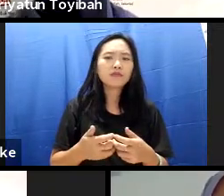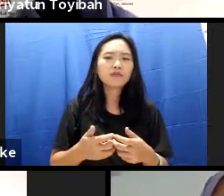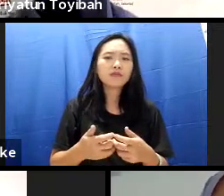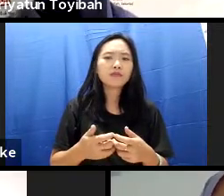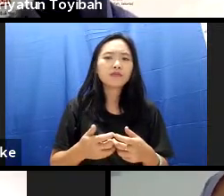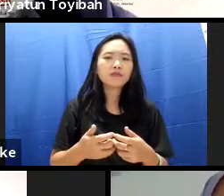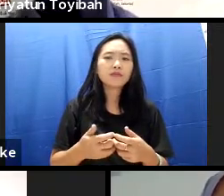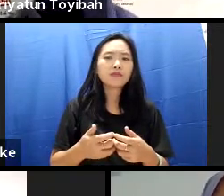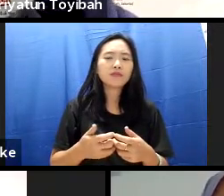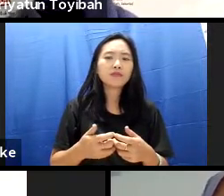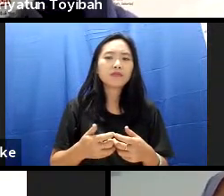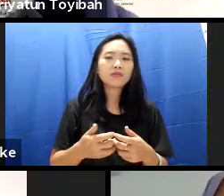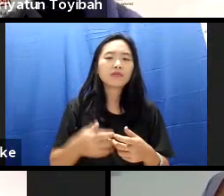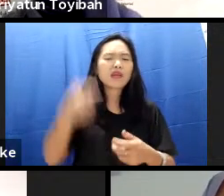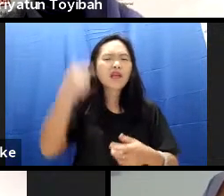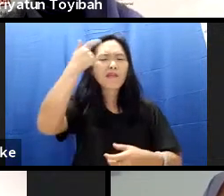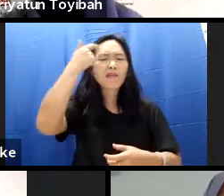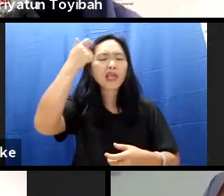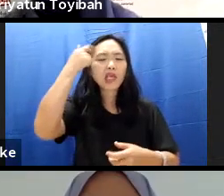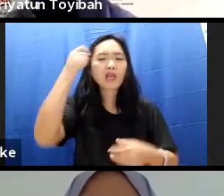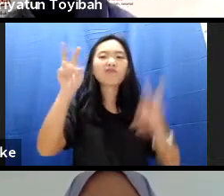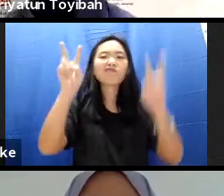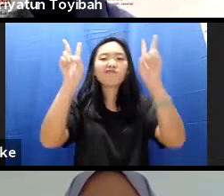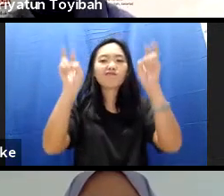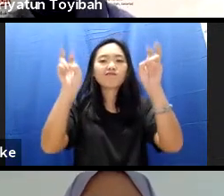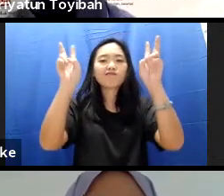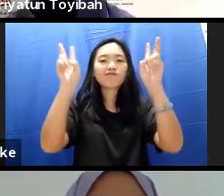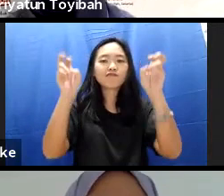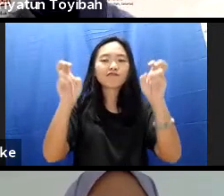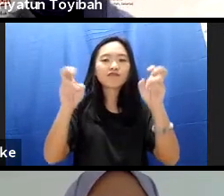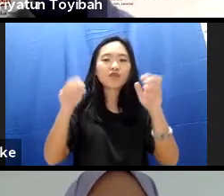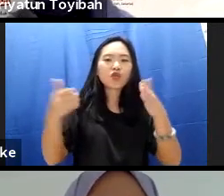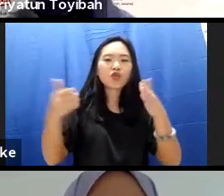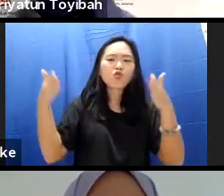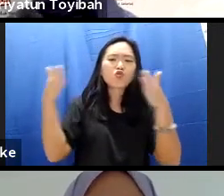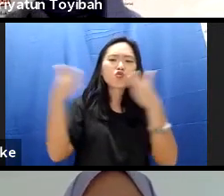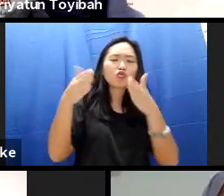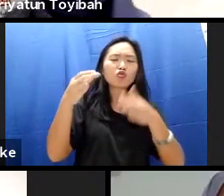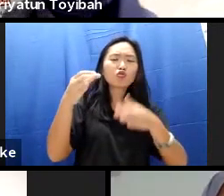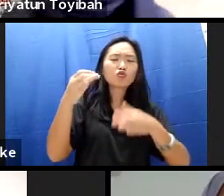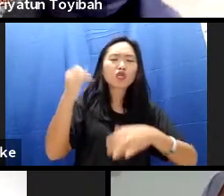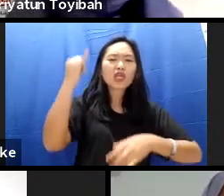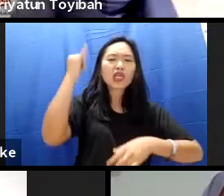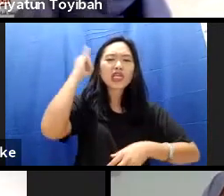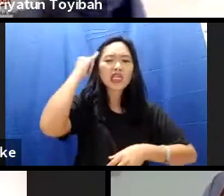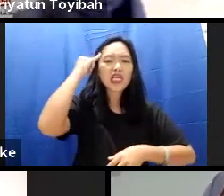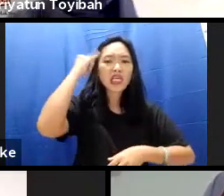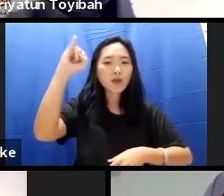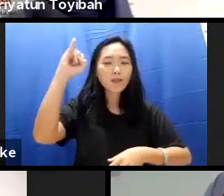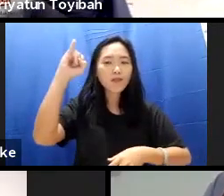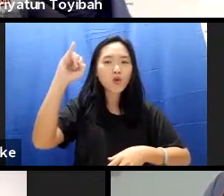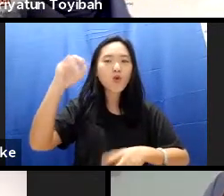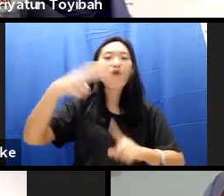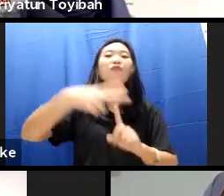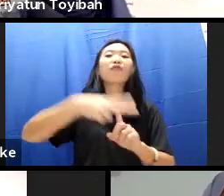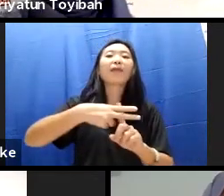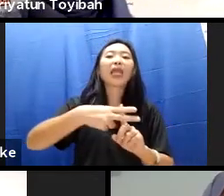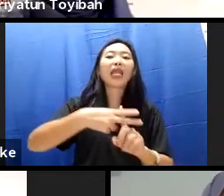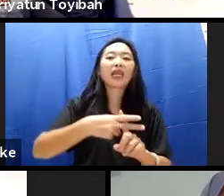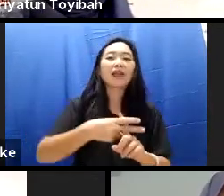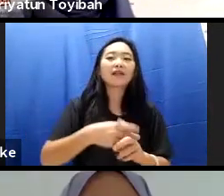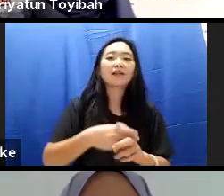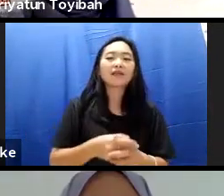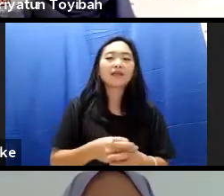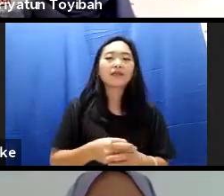didominasi dianggap tanda kutip gitu ya, itu bidang ilmu yang feminin gitu, yang kemudian mau juga